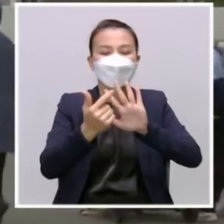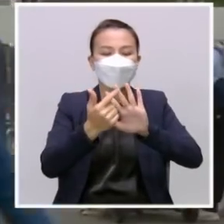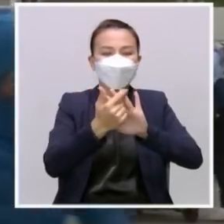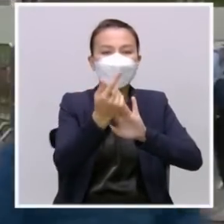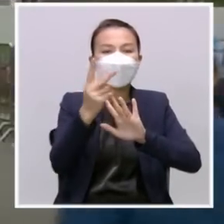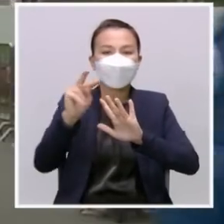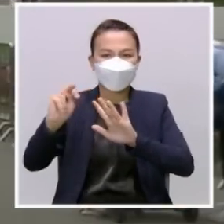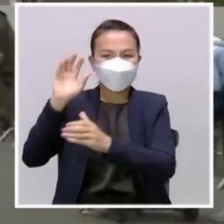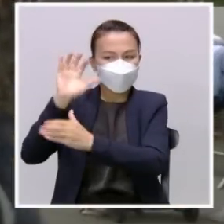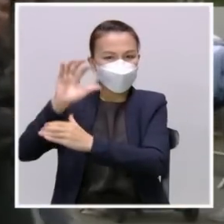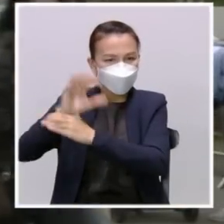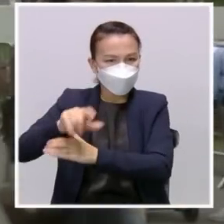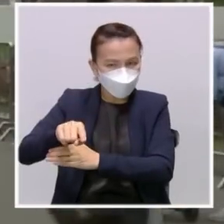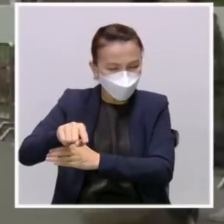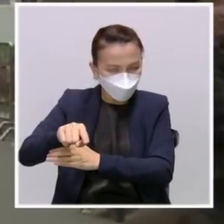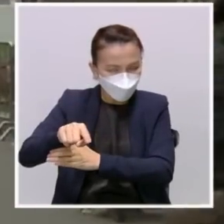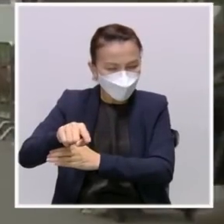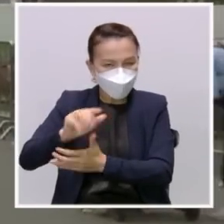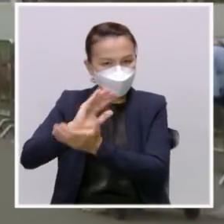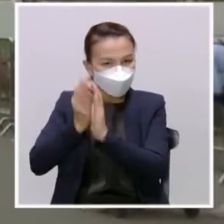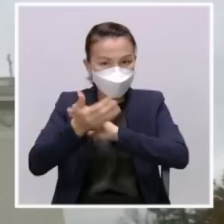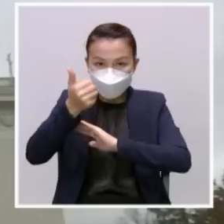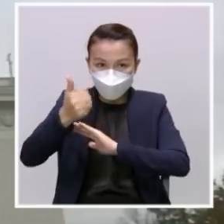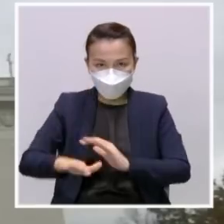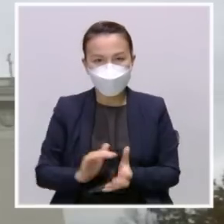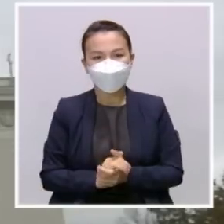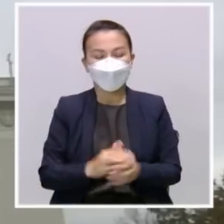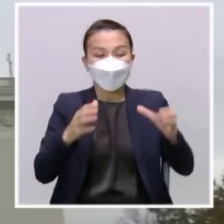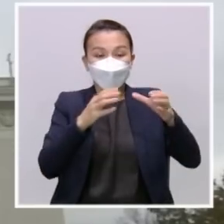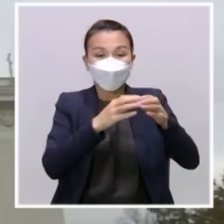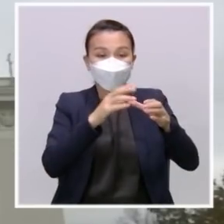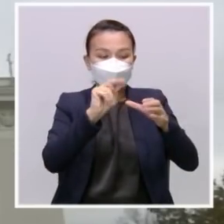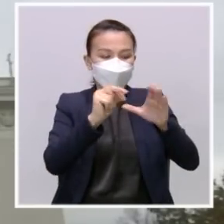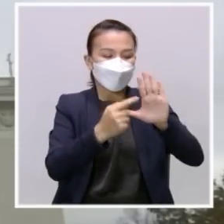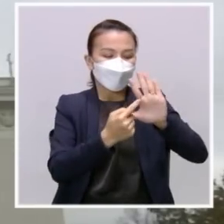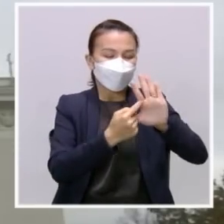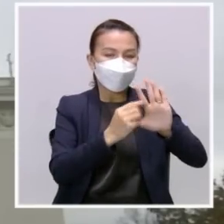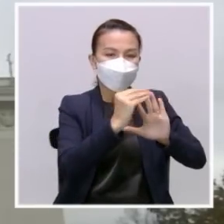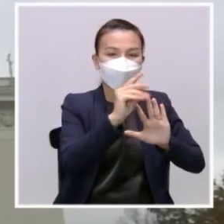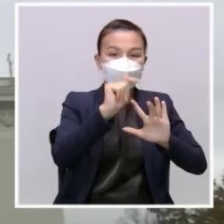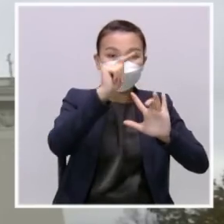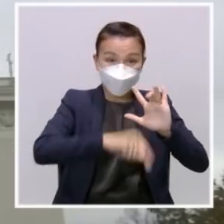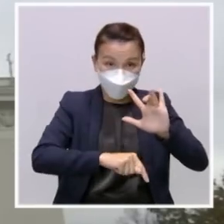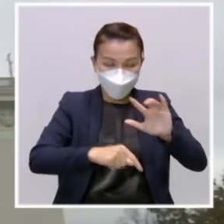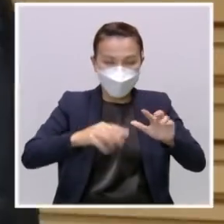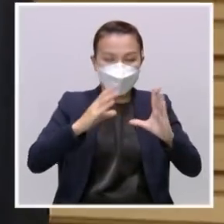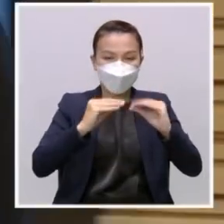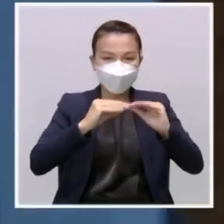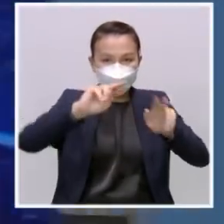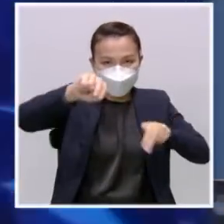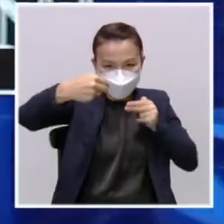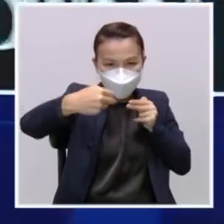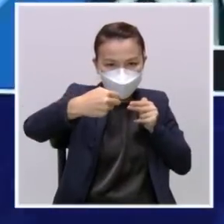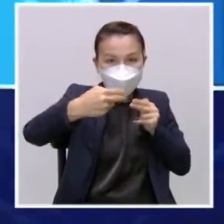ล่าด้านรัฐมนตรีต่างประเทศสมาชิกนาโต้30คนก็มีการประชุมผ่านวิดีโอคอลก่อนจะเจรจากับรัสเซียวันนี้ค่ะ